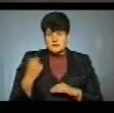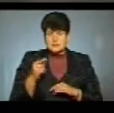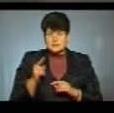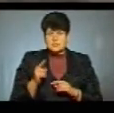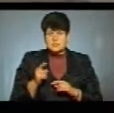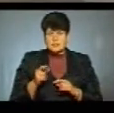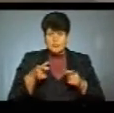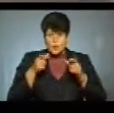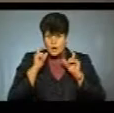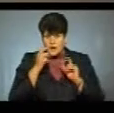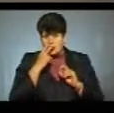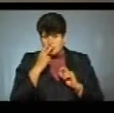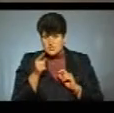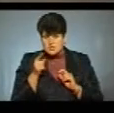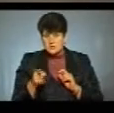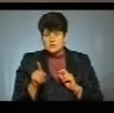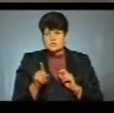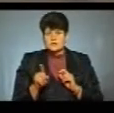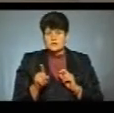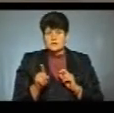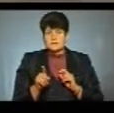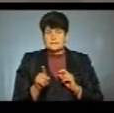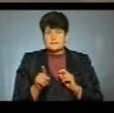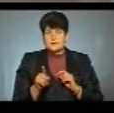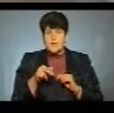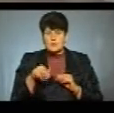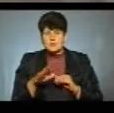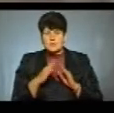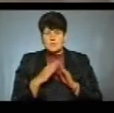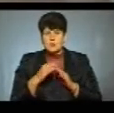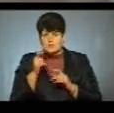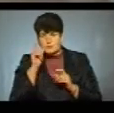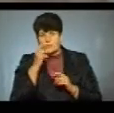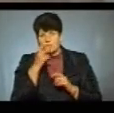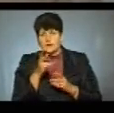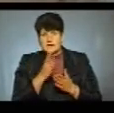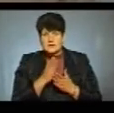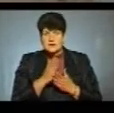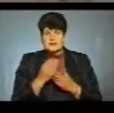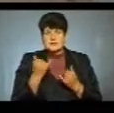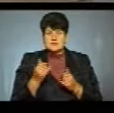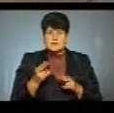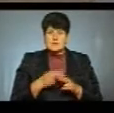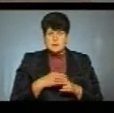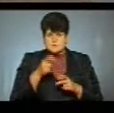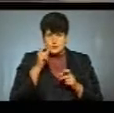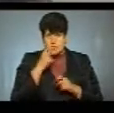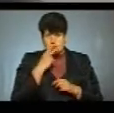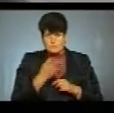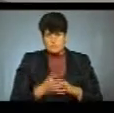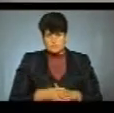тільки в окулярах бачила, що вона, розумієте, я ходила по хаті в окулярах, дивлюся її, а зараз я вже без окулярів її